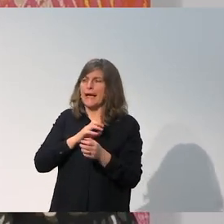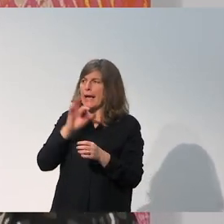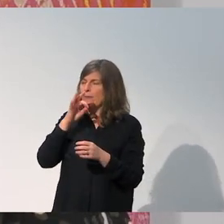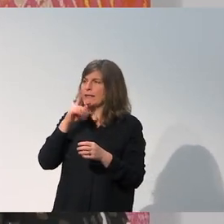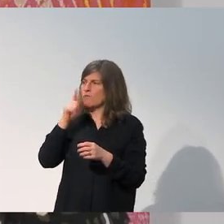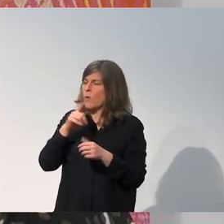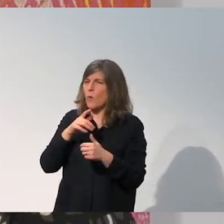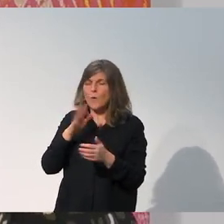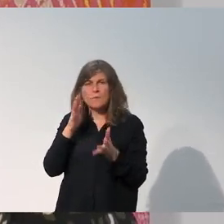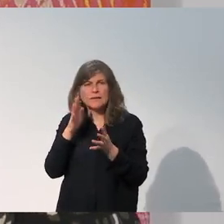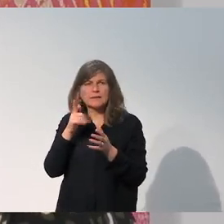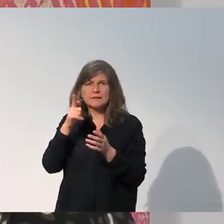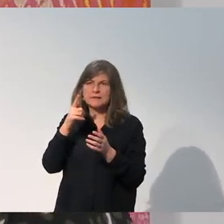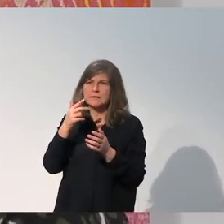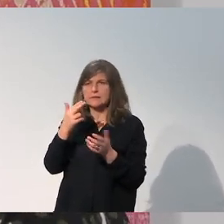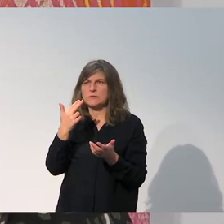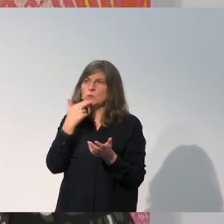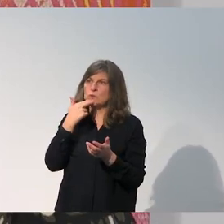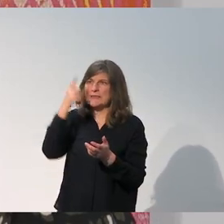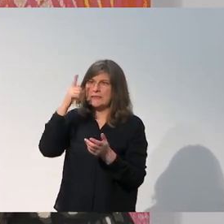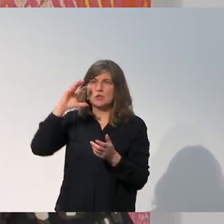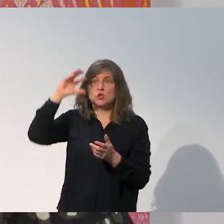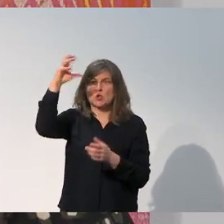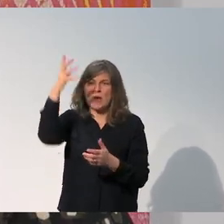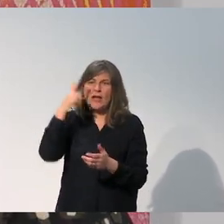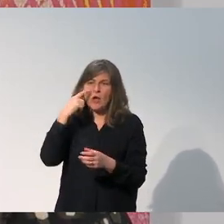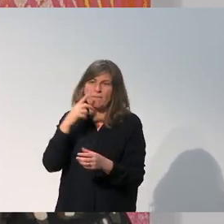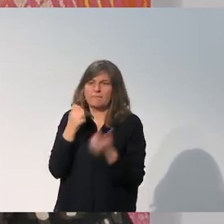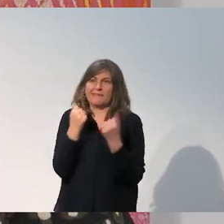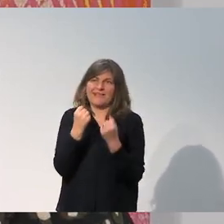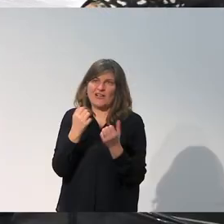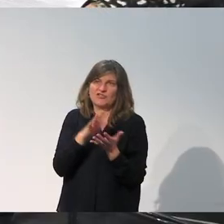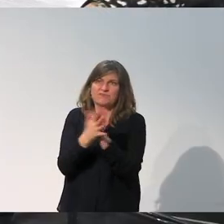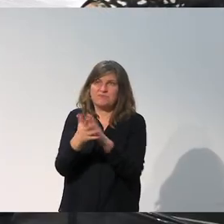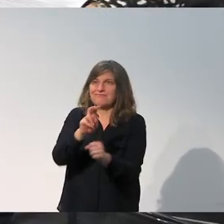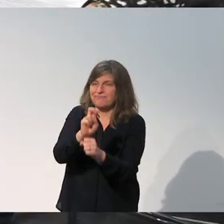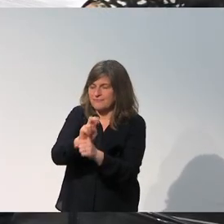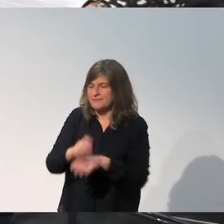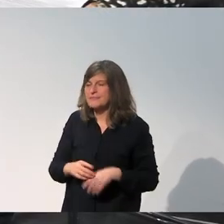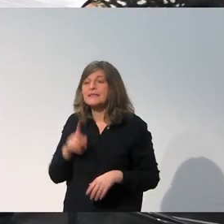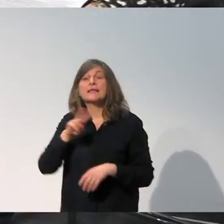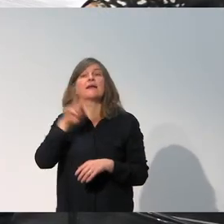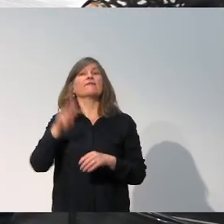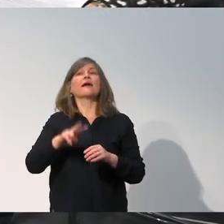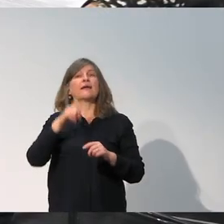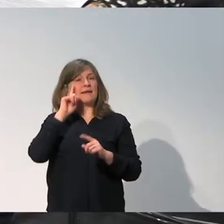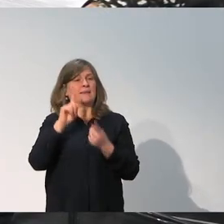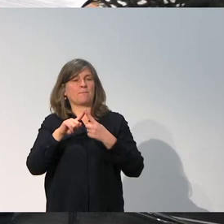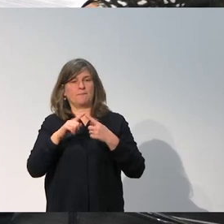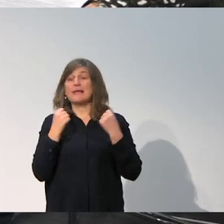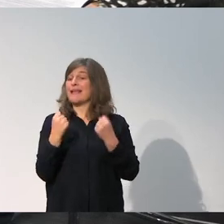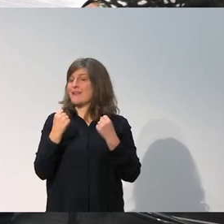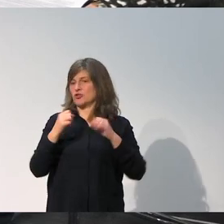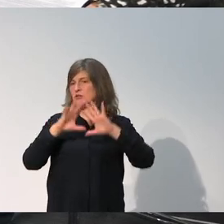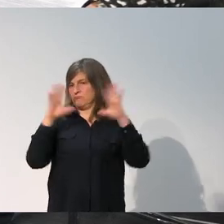à utiliser de manière efficiente cette énergie solaire. Oui, alors c'est vrai que quand on réfléchit à l'énergie,